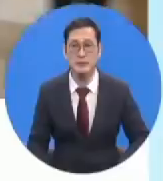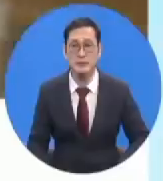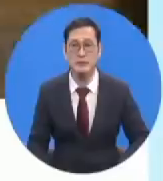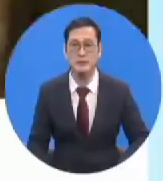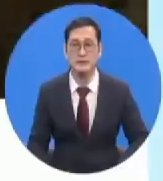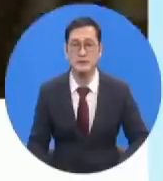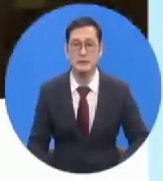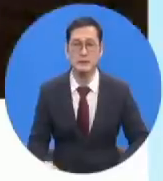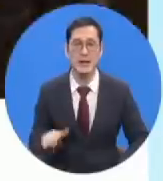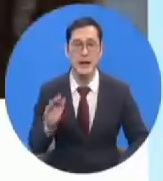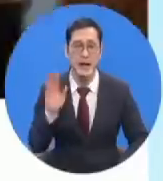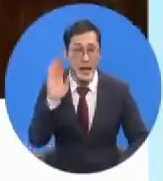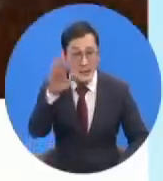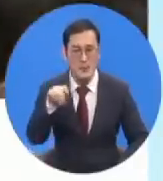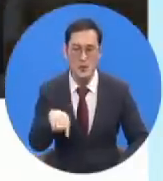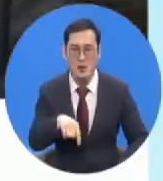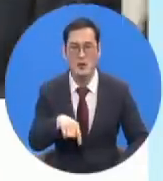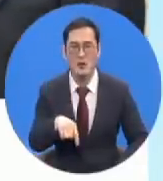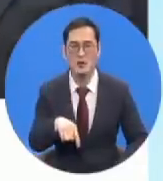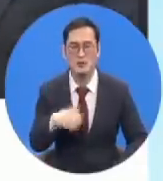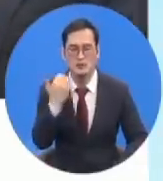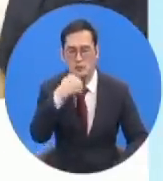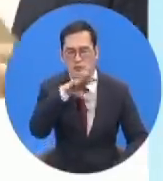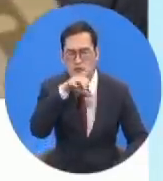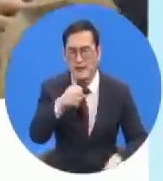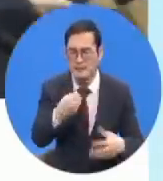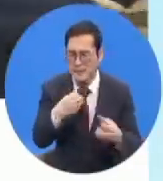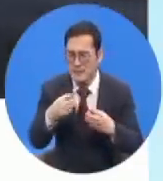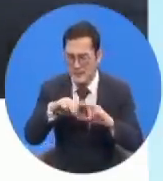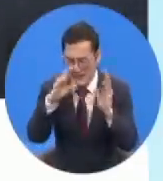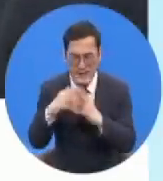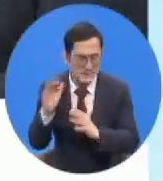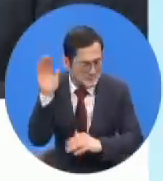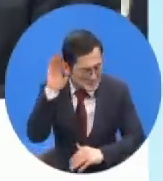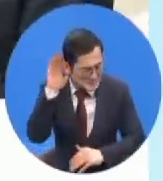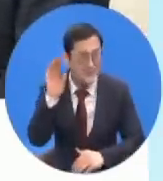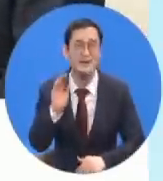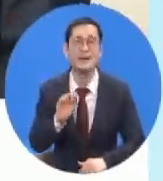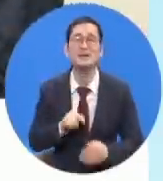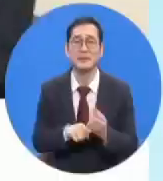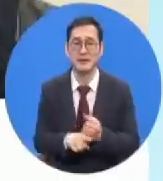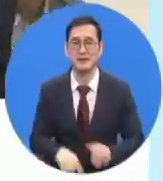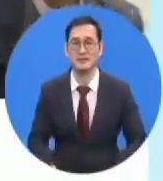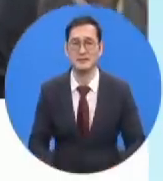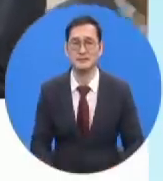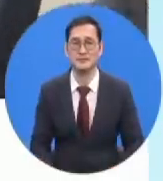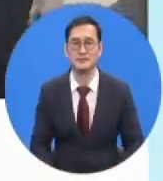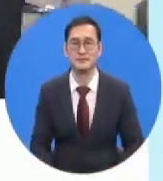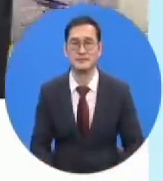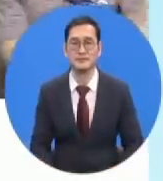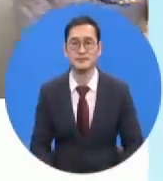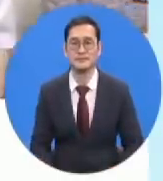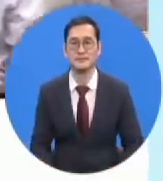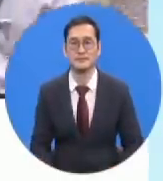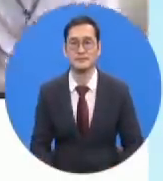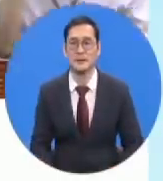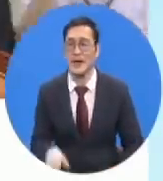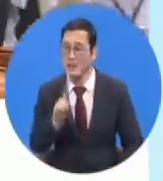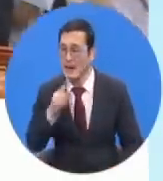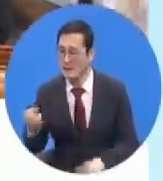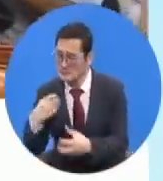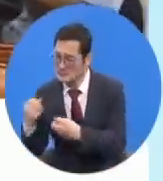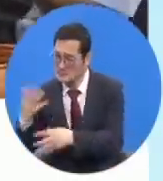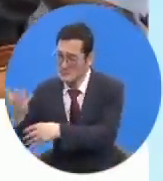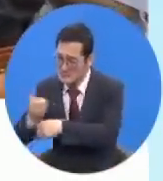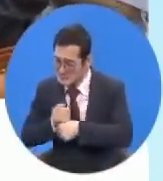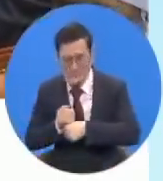말만 듣지는 않겠다 이런 의미로 해석이 됩니다. 네. 그러니까 어떤 말을 하더라도 말하는 사람도 중요하지만 전하는 사람이 더 중요하잖아요.